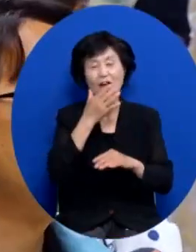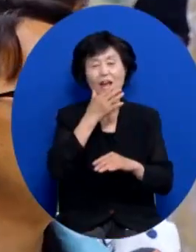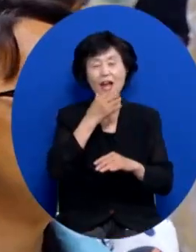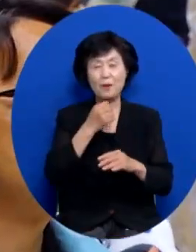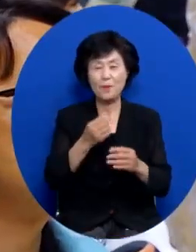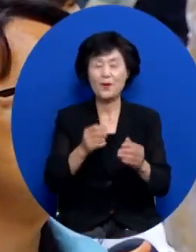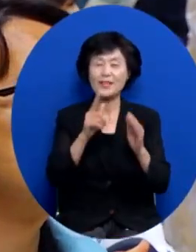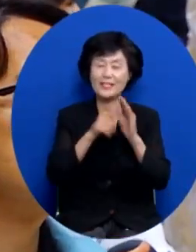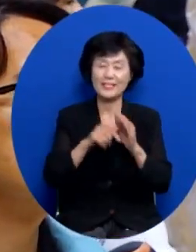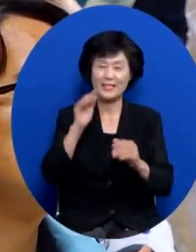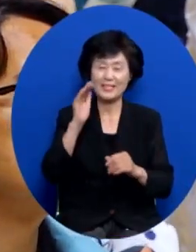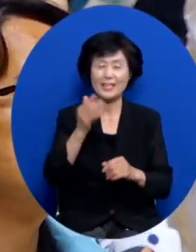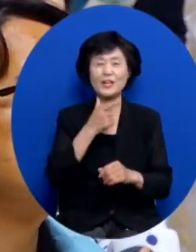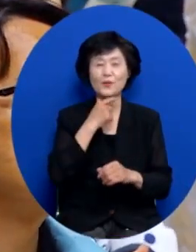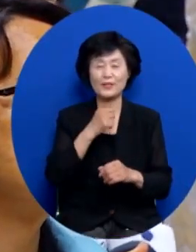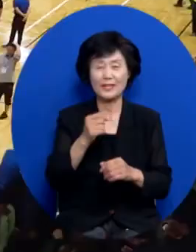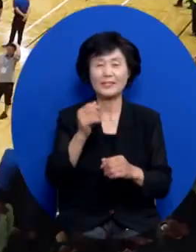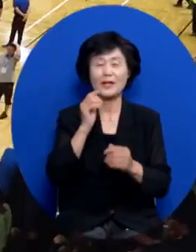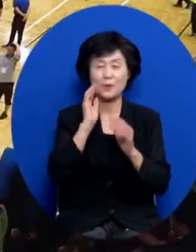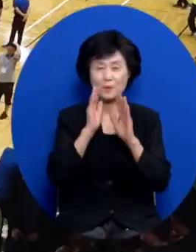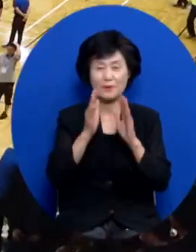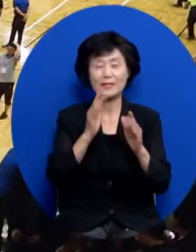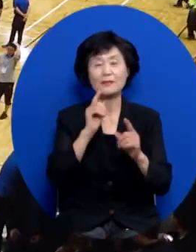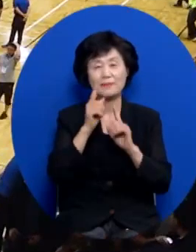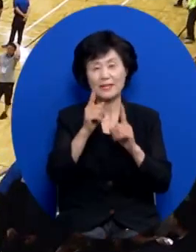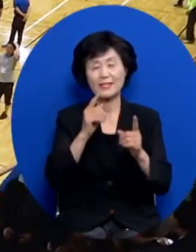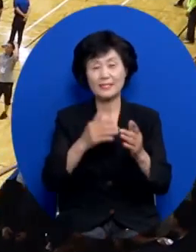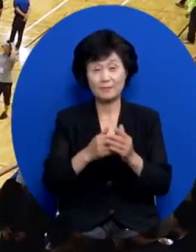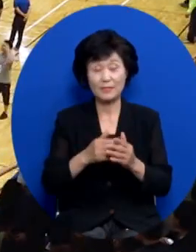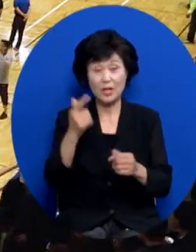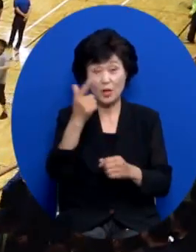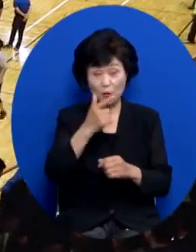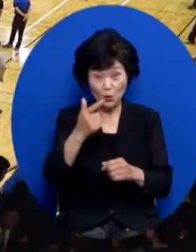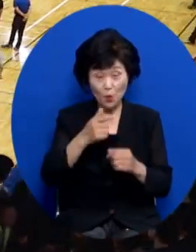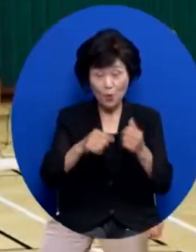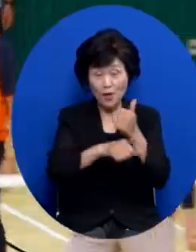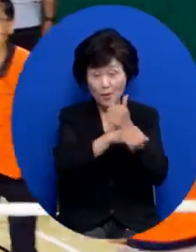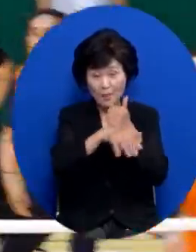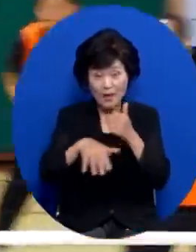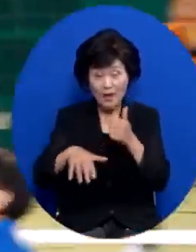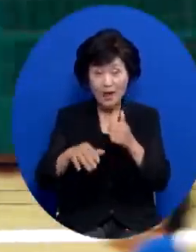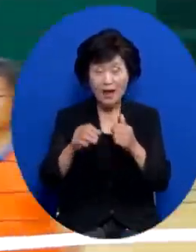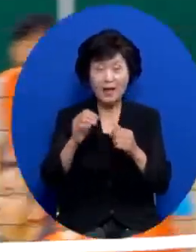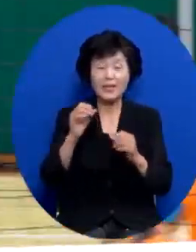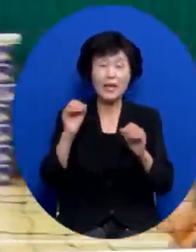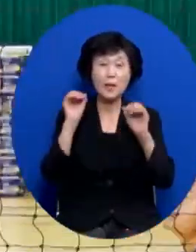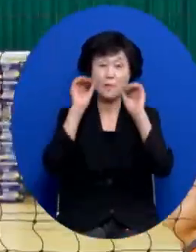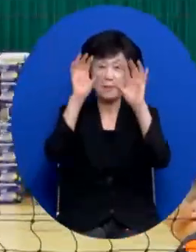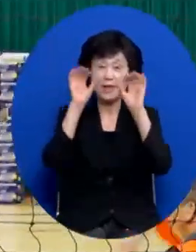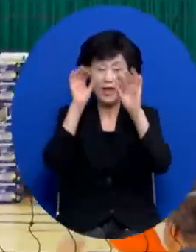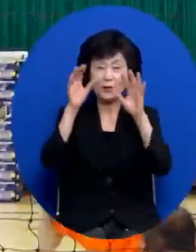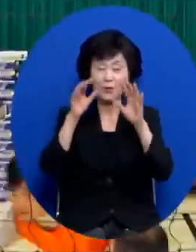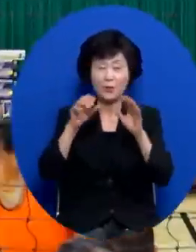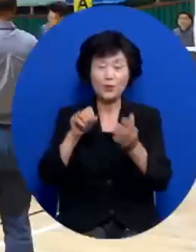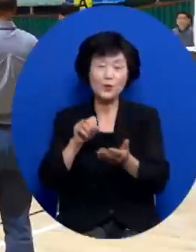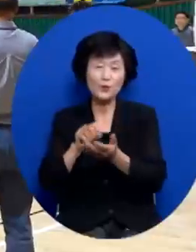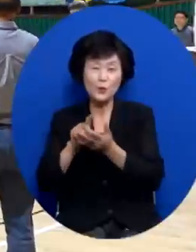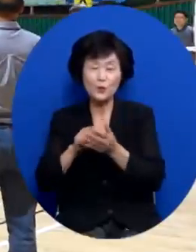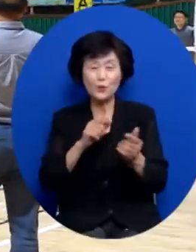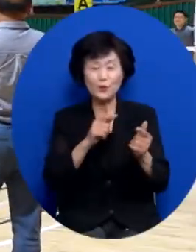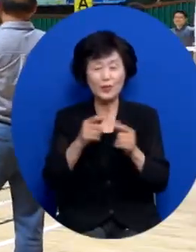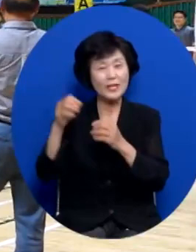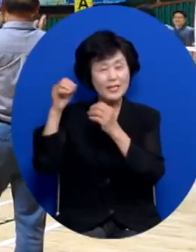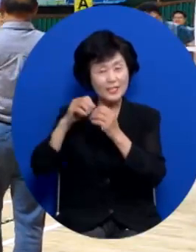되길 바란다고 전했습니다. 이어 노회사나 8개 시찰별로 배구와 족구 등 구기 종목과 전통놀이가